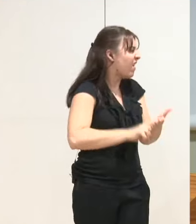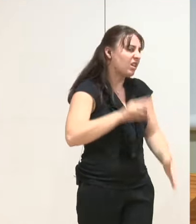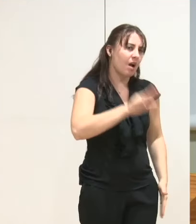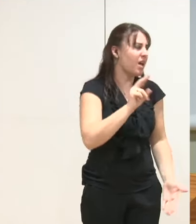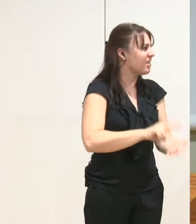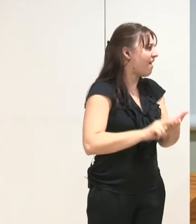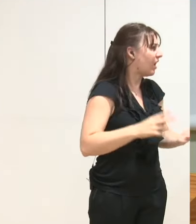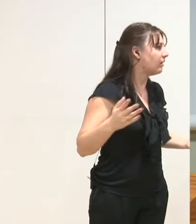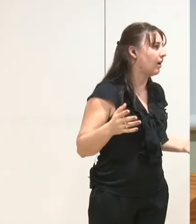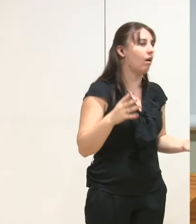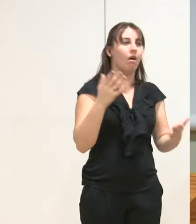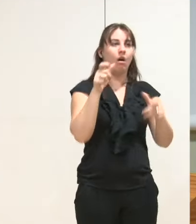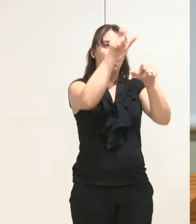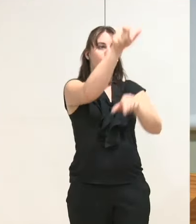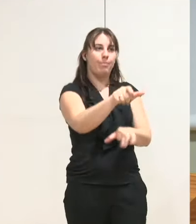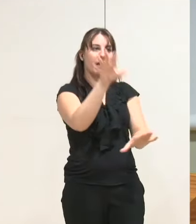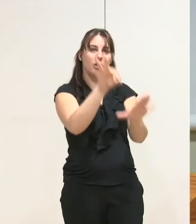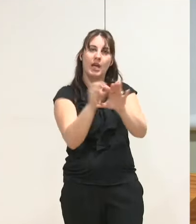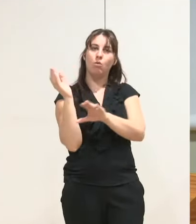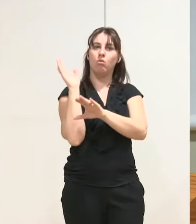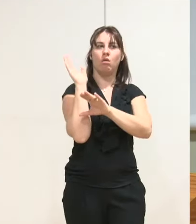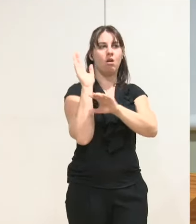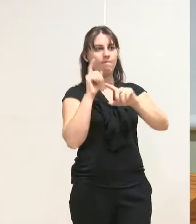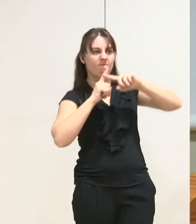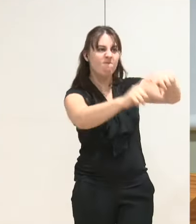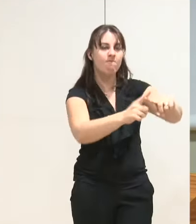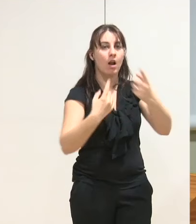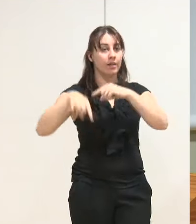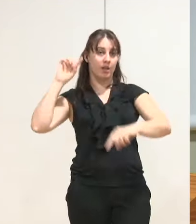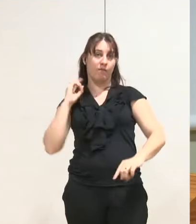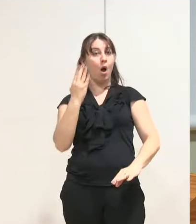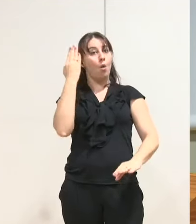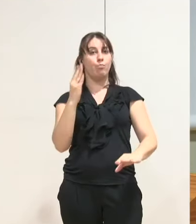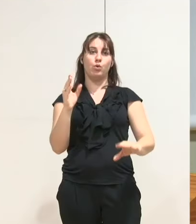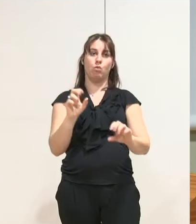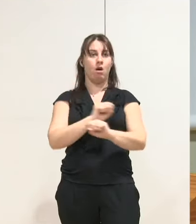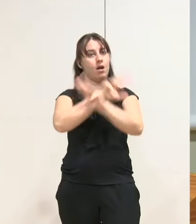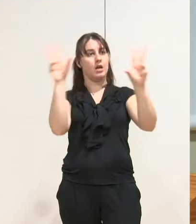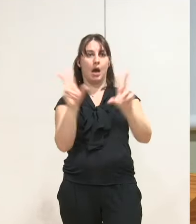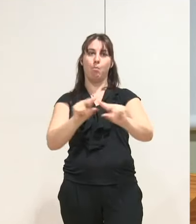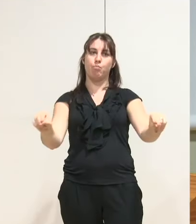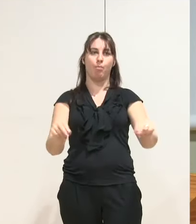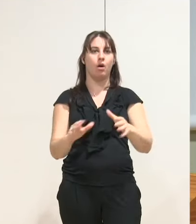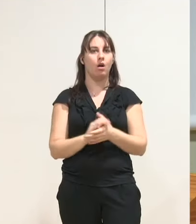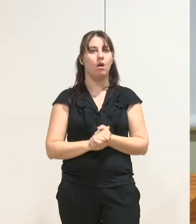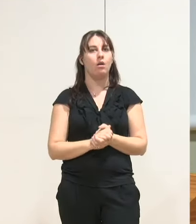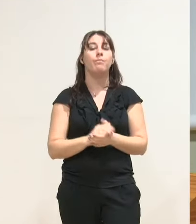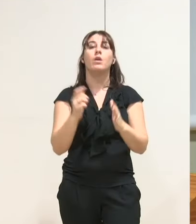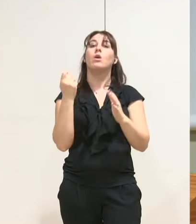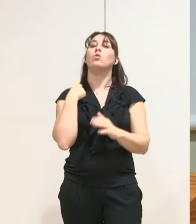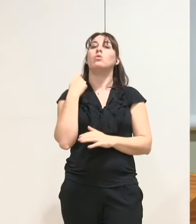que la mise en cause d'une élu lors du dernier conseil appelé une certaine remise au point je mets cette délibération numéro